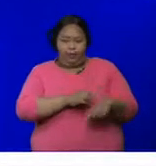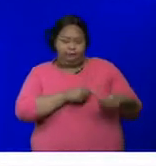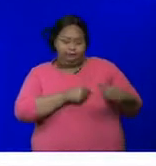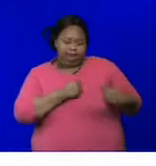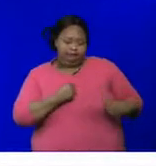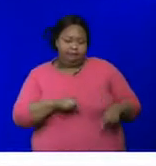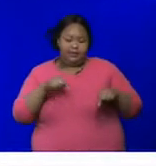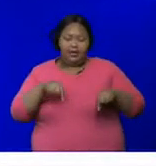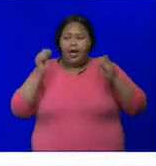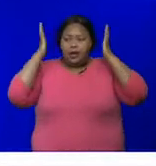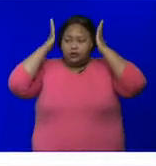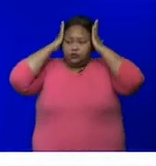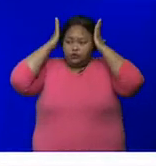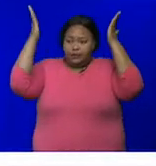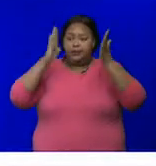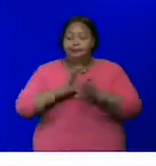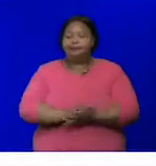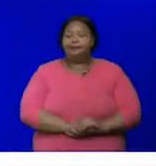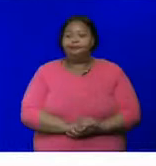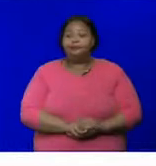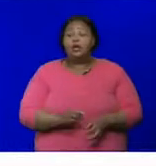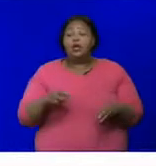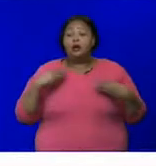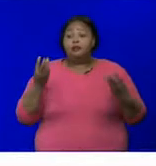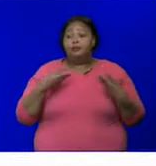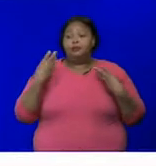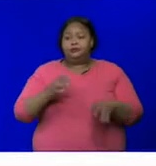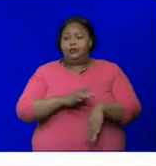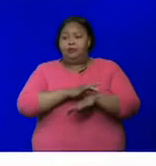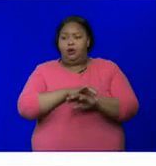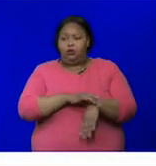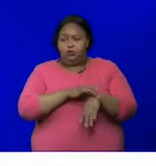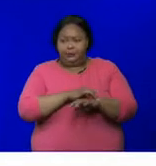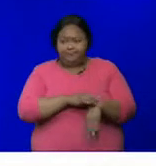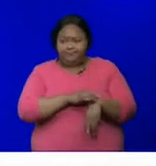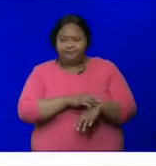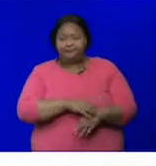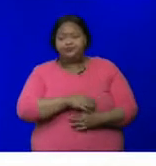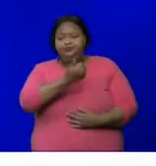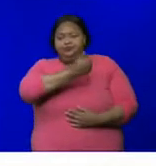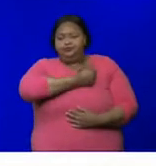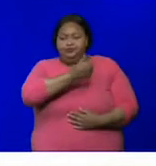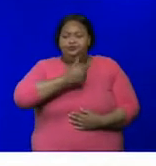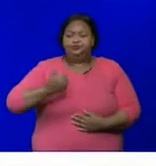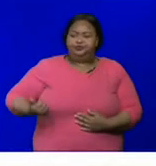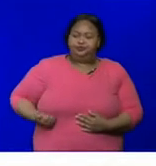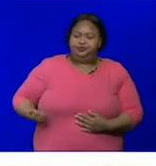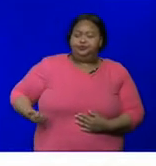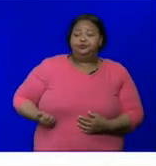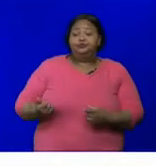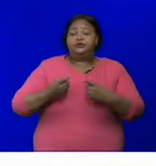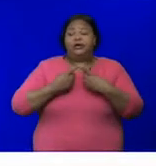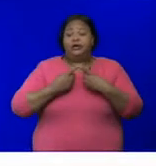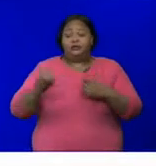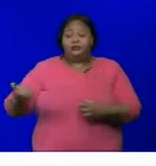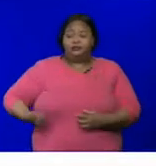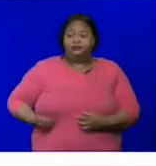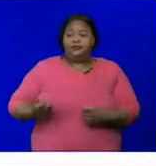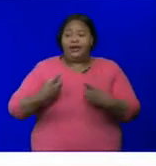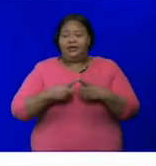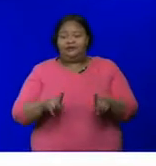even naseSwati bani labaphila naletifo letingathathelwana sinalo kuthe mashumi lasiphohlongo abo baphila nato letifo neti